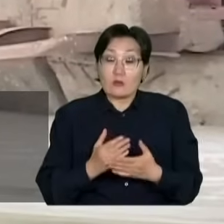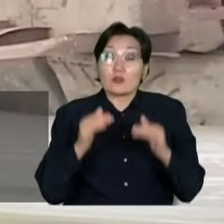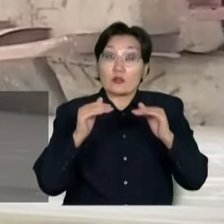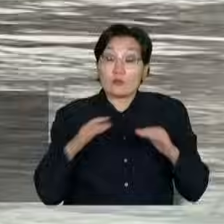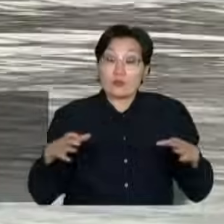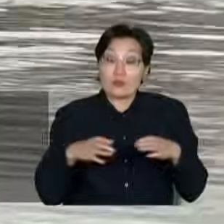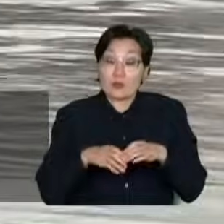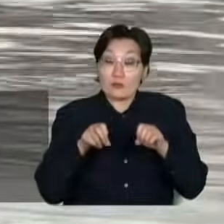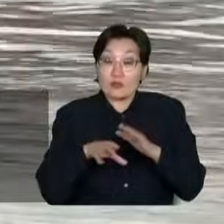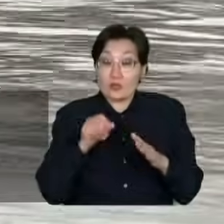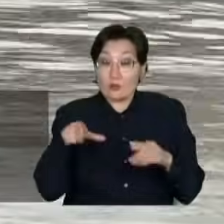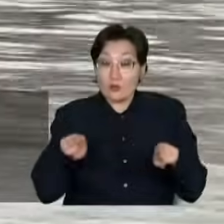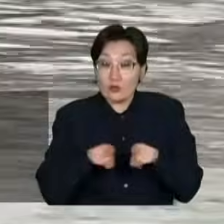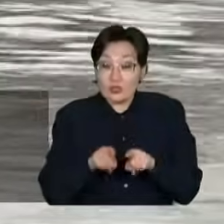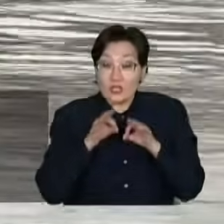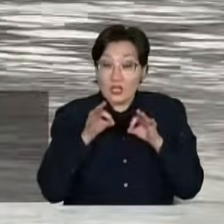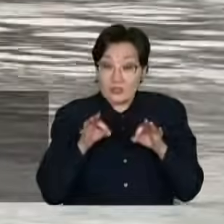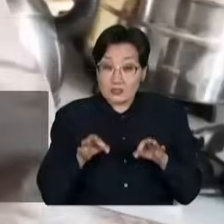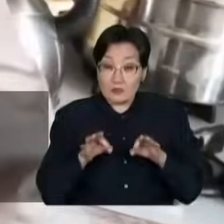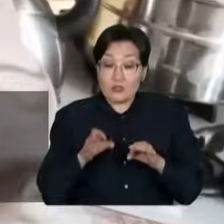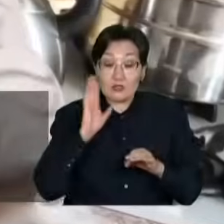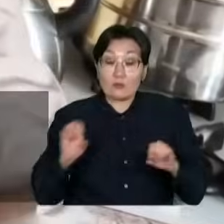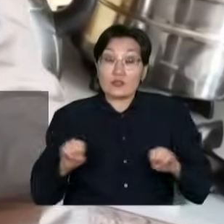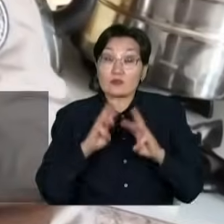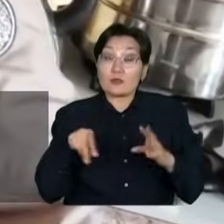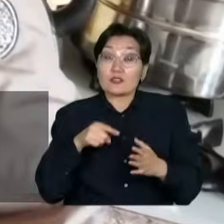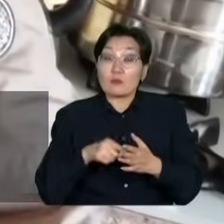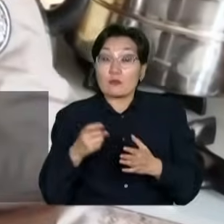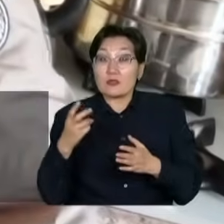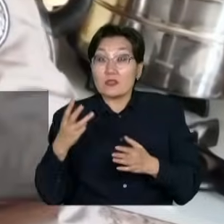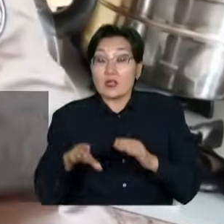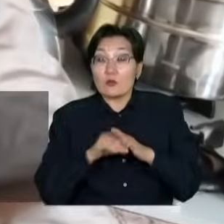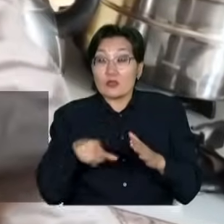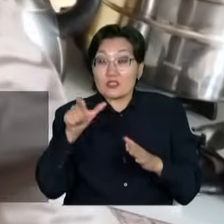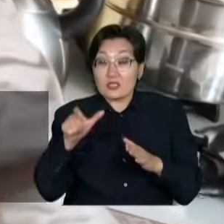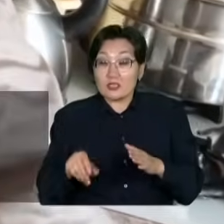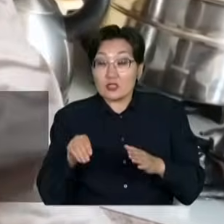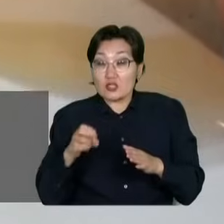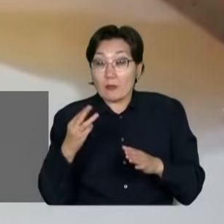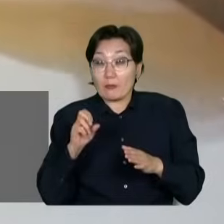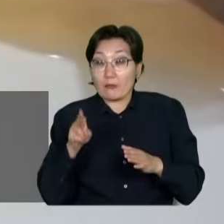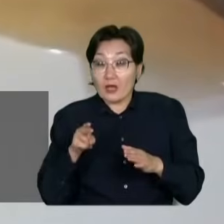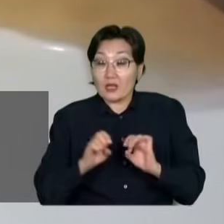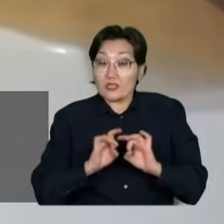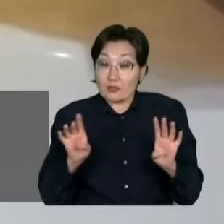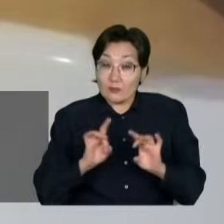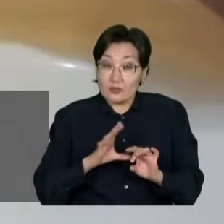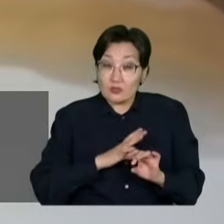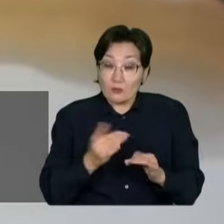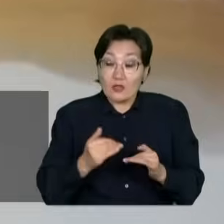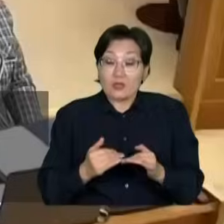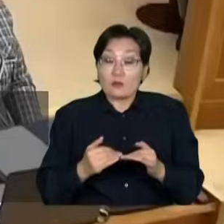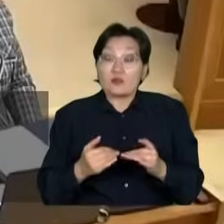палата өкілдері бүгін осылай деп ашынды. Сумен қамтудағы мәселенің бір қатарын мәжілісмен Үнзила Шапақ жұп кетізгендегі айтып берген еді. Ол